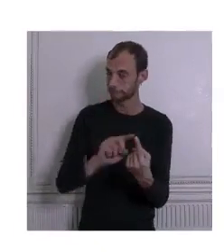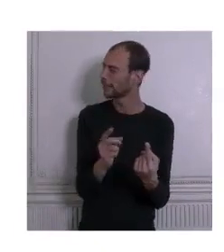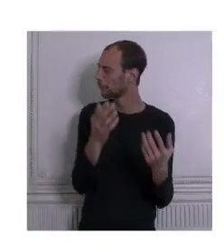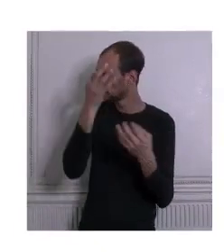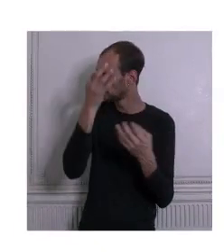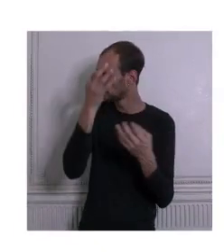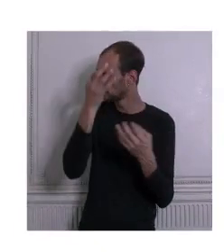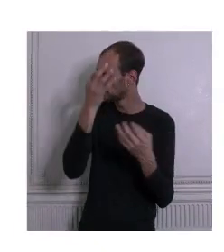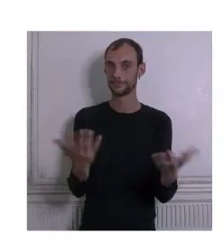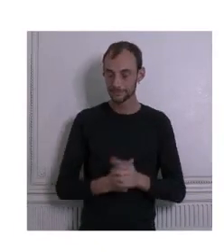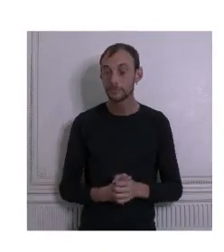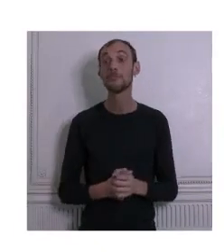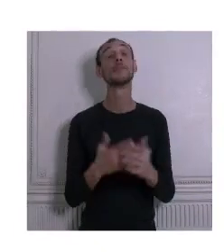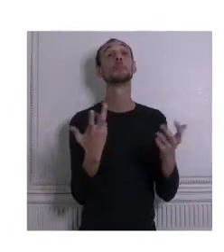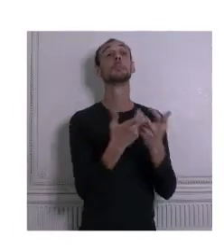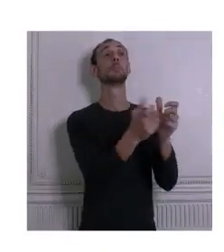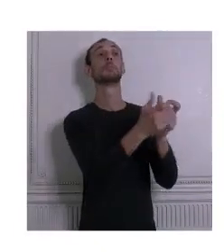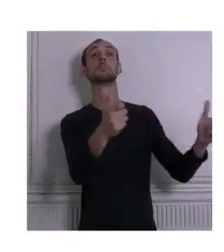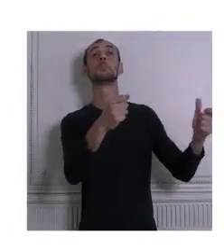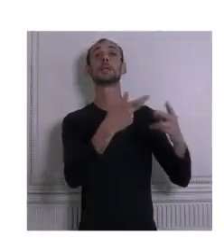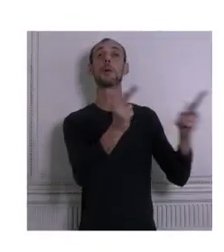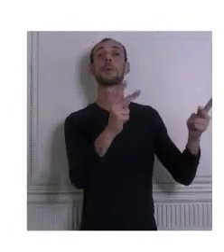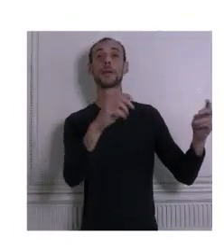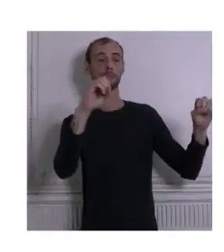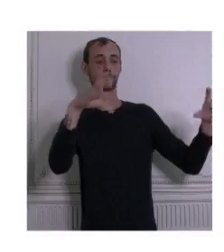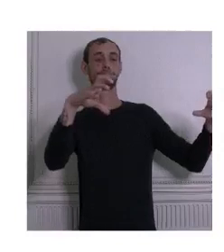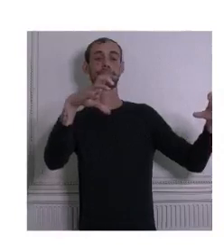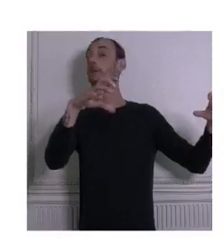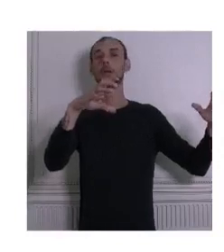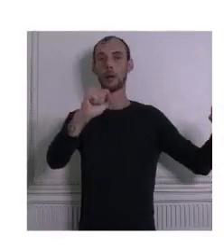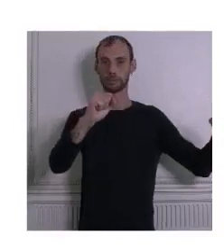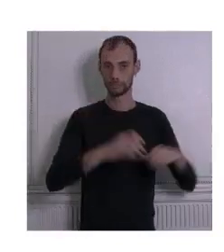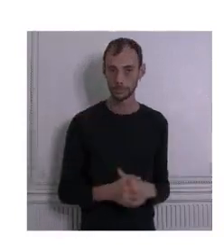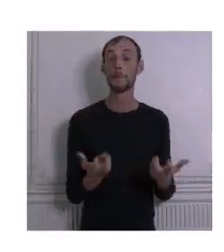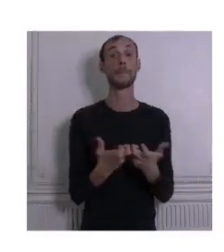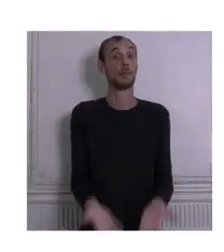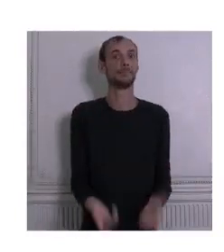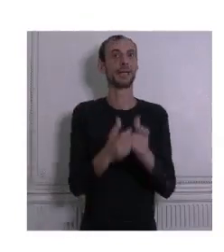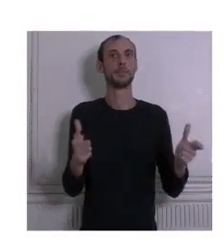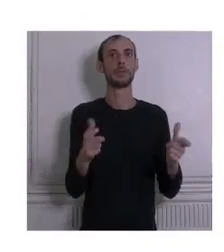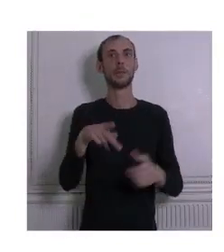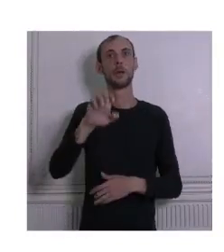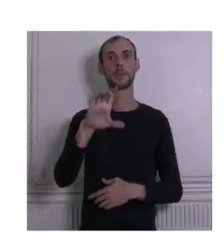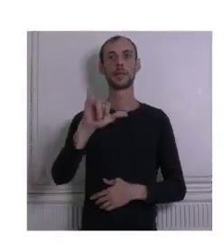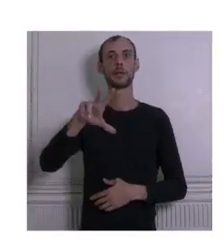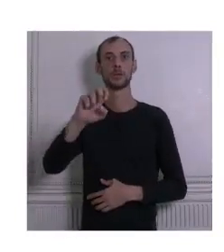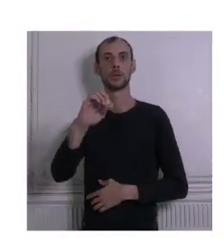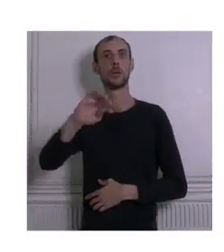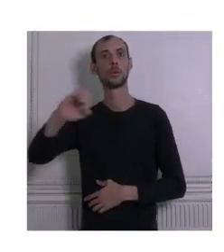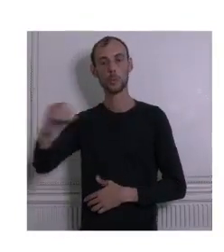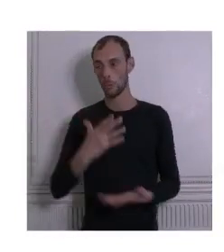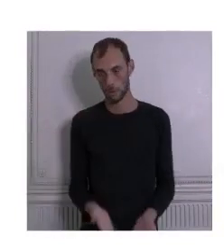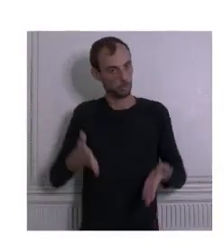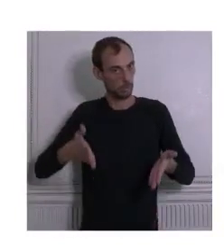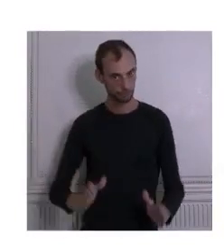nous allons recruter un technicien énergie supplémentaire. C'est une compétence plutôt rare à trouver, mais on va la trouver, évidemment, qui va nous permettre